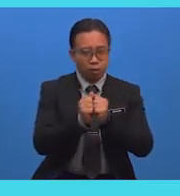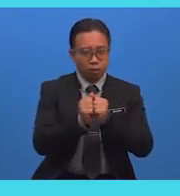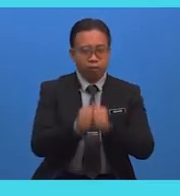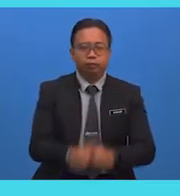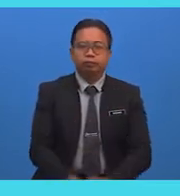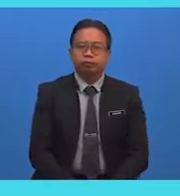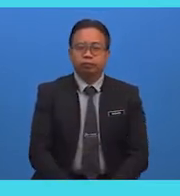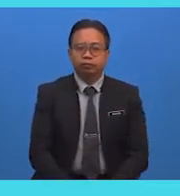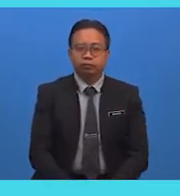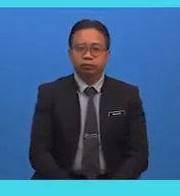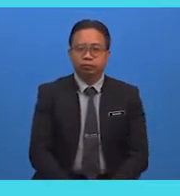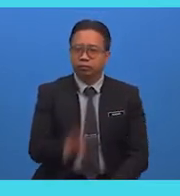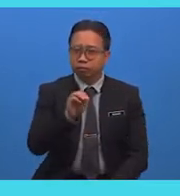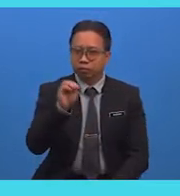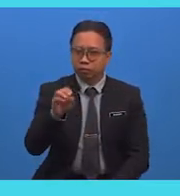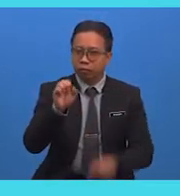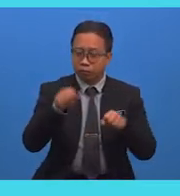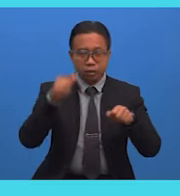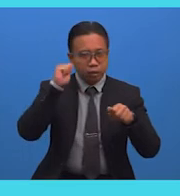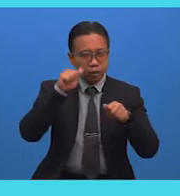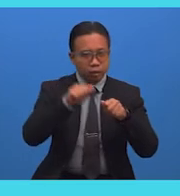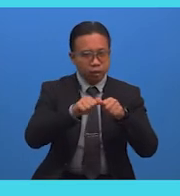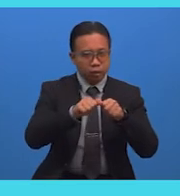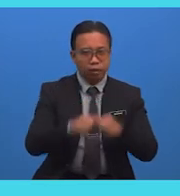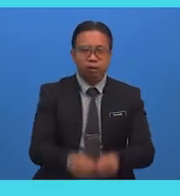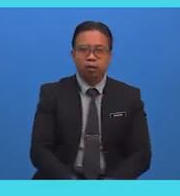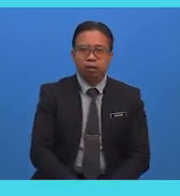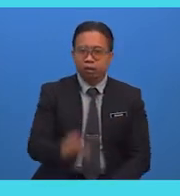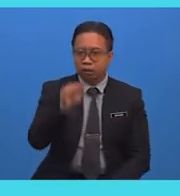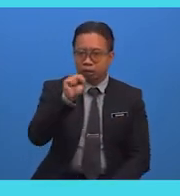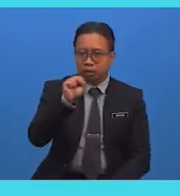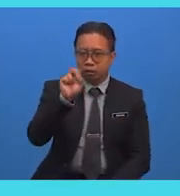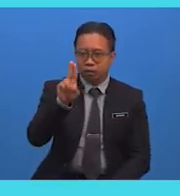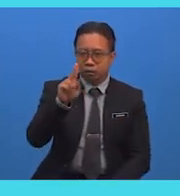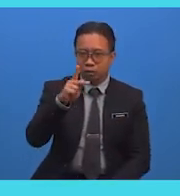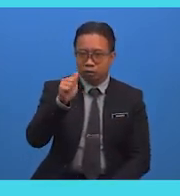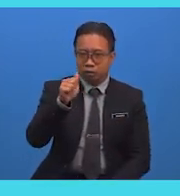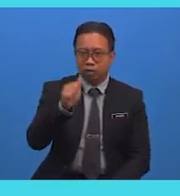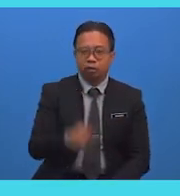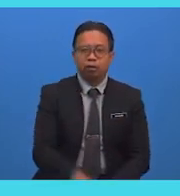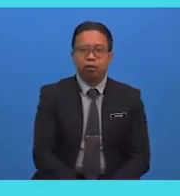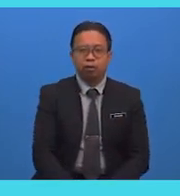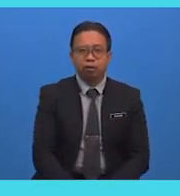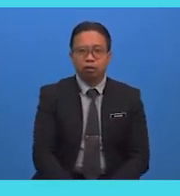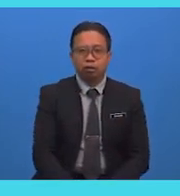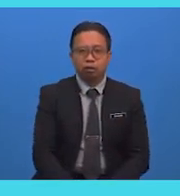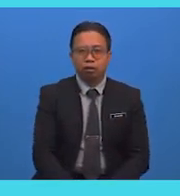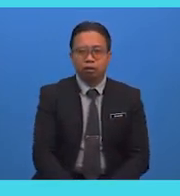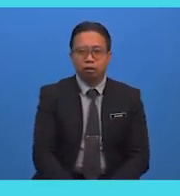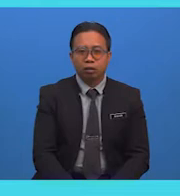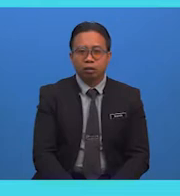kata hubung. Murid-murid boleh ingat akronim SUKA, iaitu